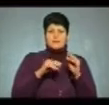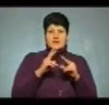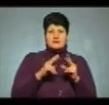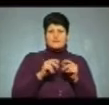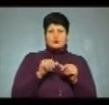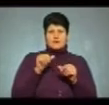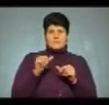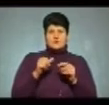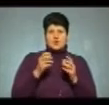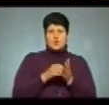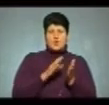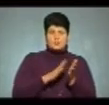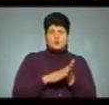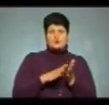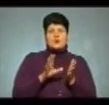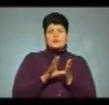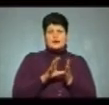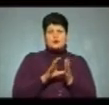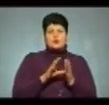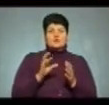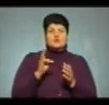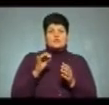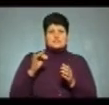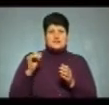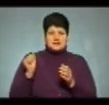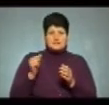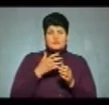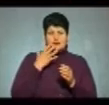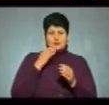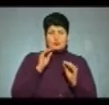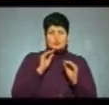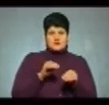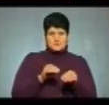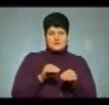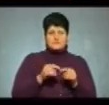відокремленого обліку енергоносіїв гарячої, холодної води та теплопостачання. Тобто,